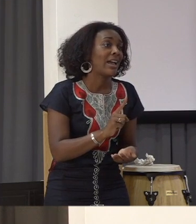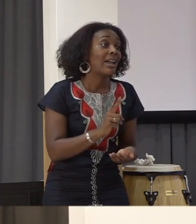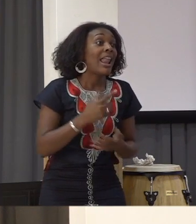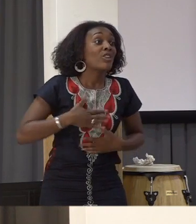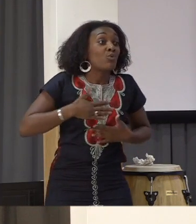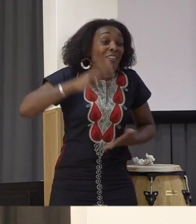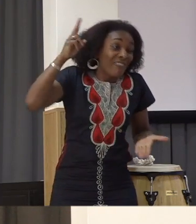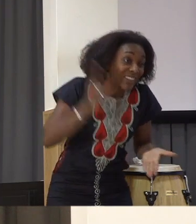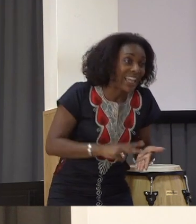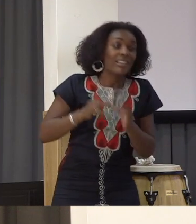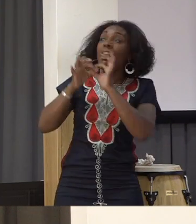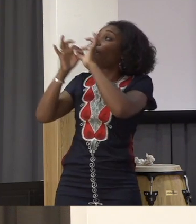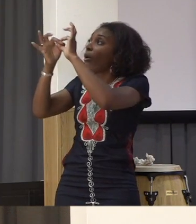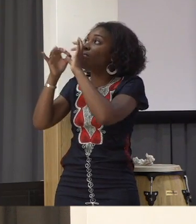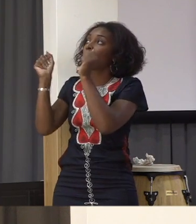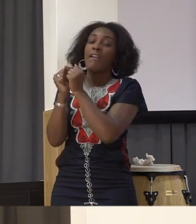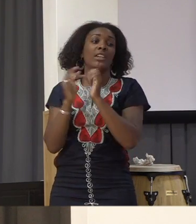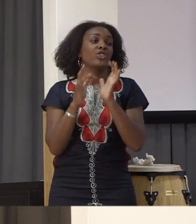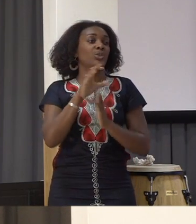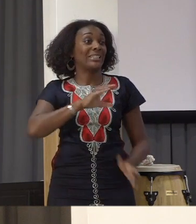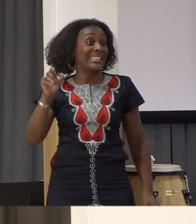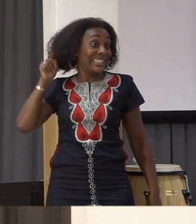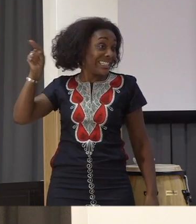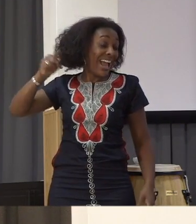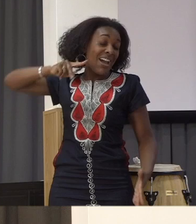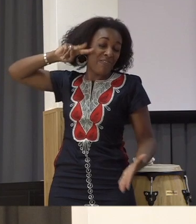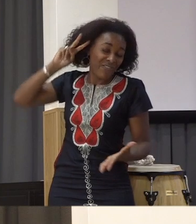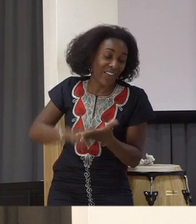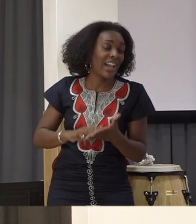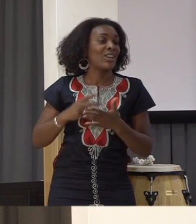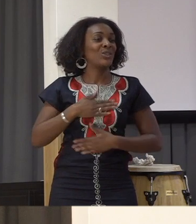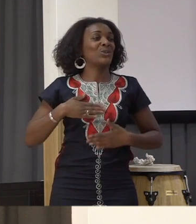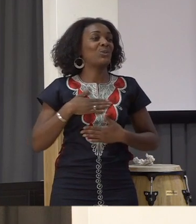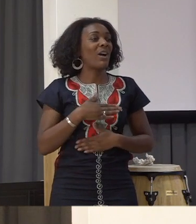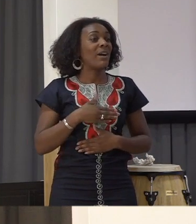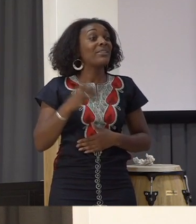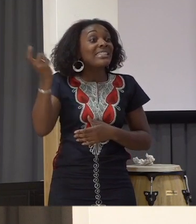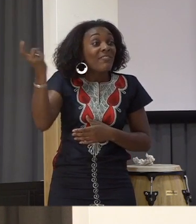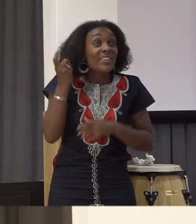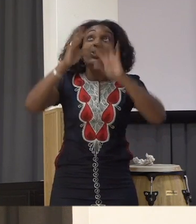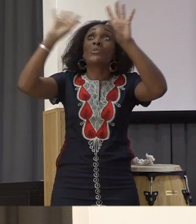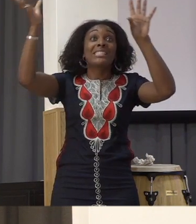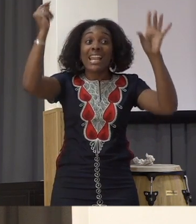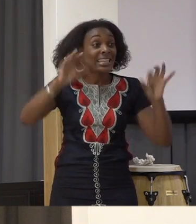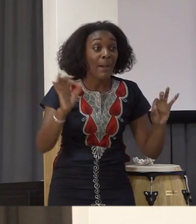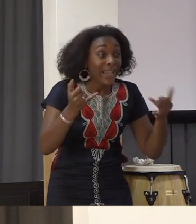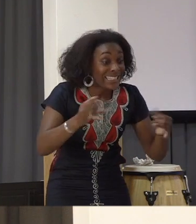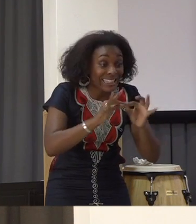avec Jésus-Christ. Parce que la joie de Dieu, je le rappelle, elle vient du ciel. Elle vient du